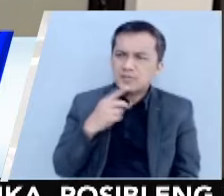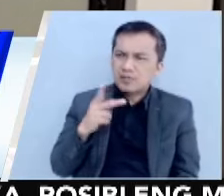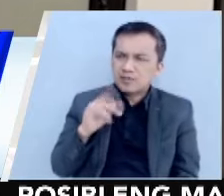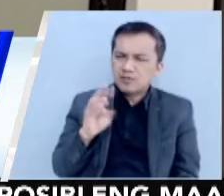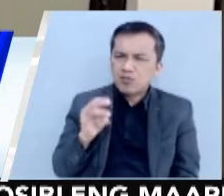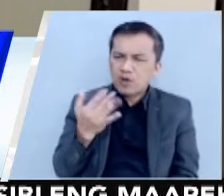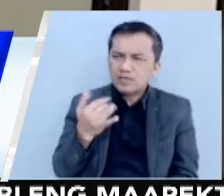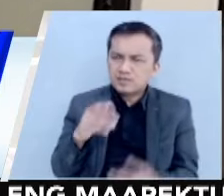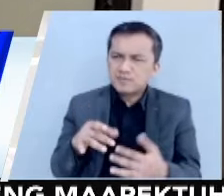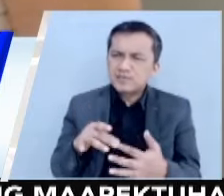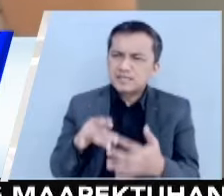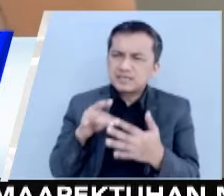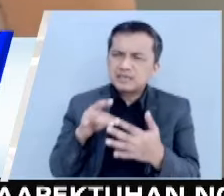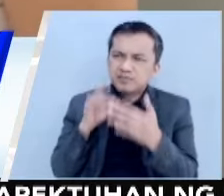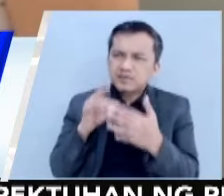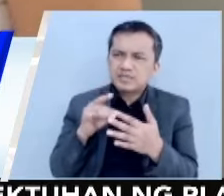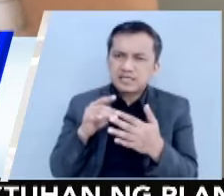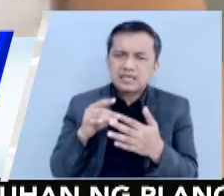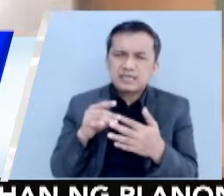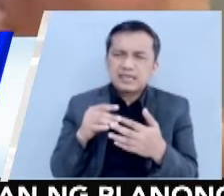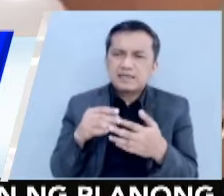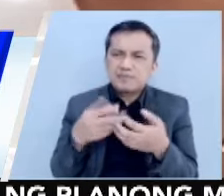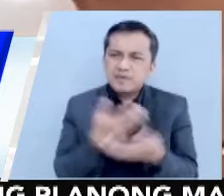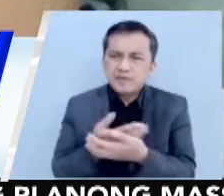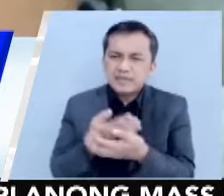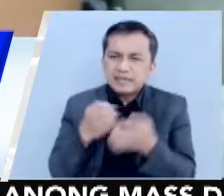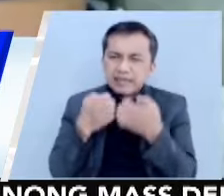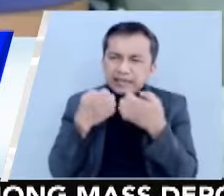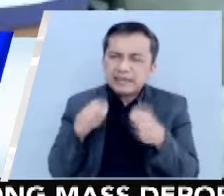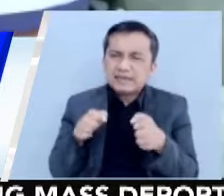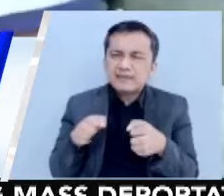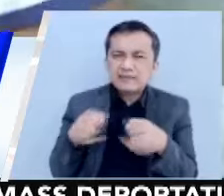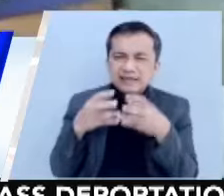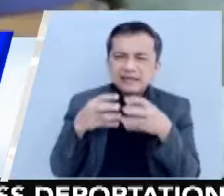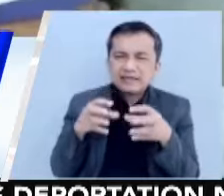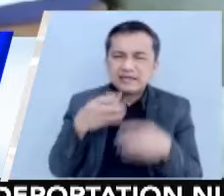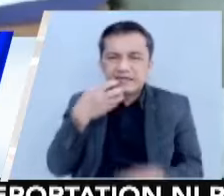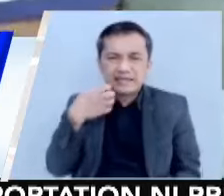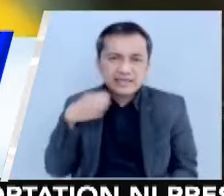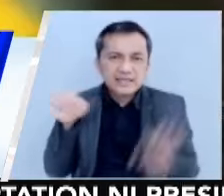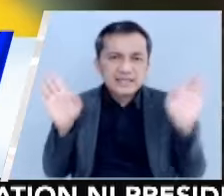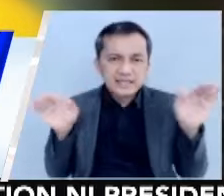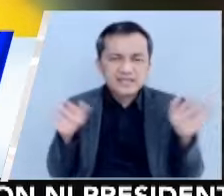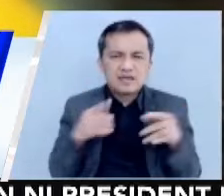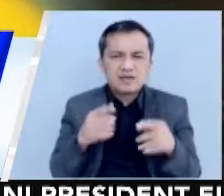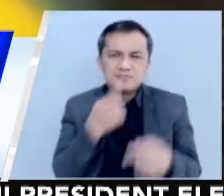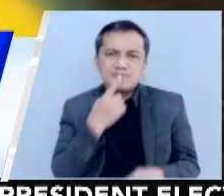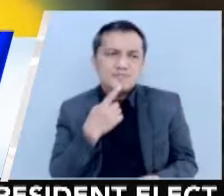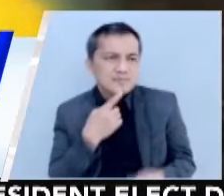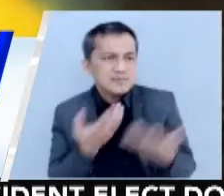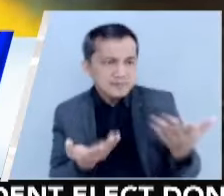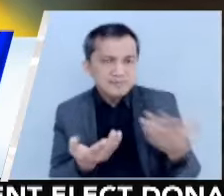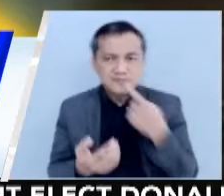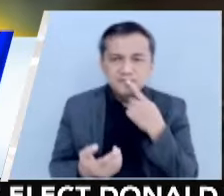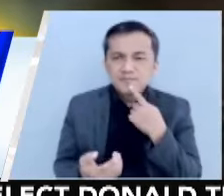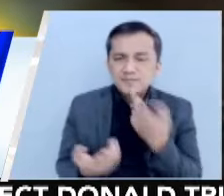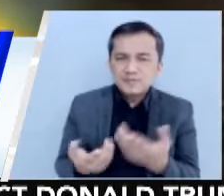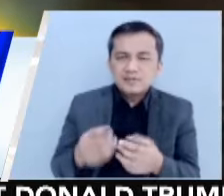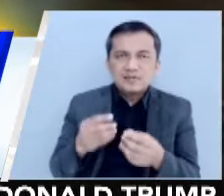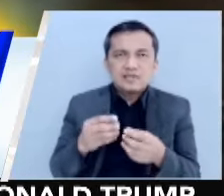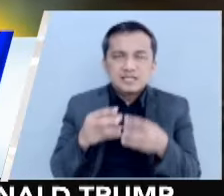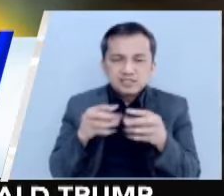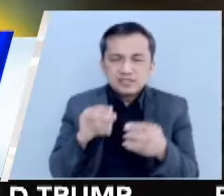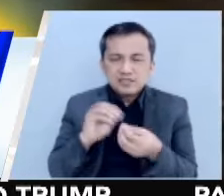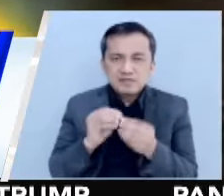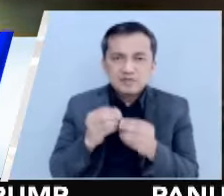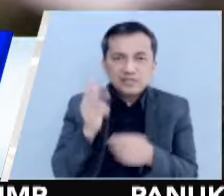Si Chick number 30. Kuya Kim, ano na? Kuya Kim, ano na? Alam niyo ba na si Chick number 30 ang pinakaunang eaglet na